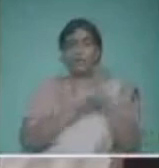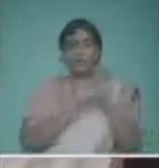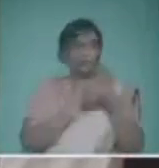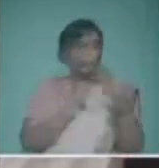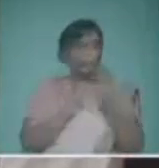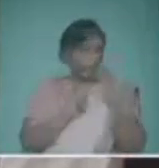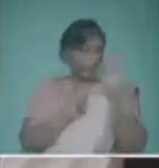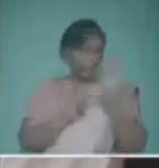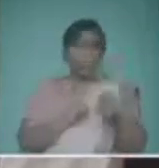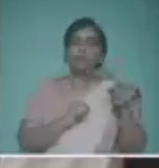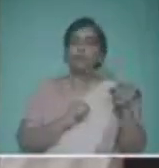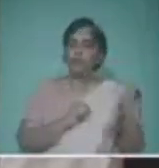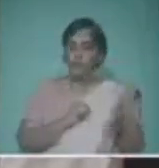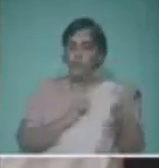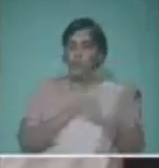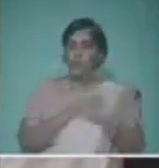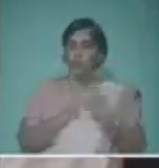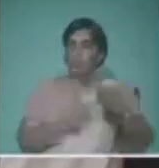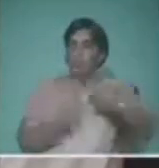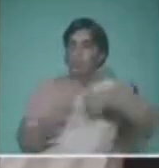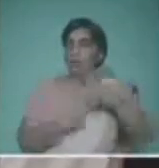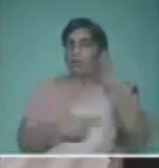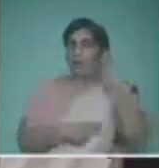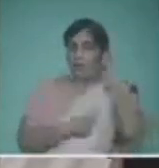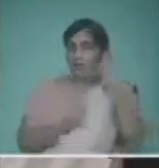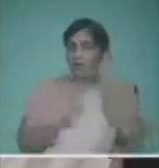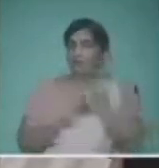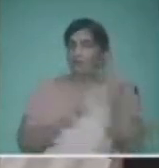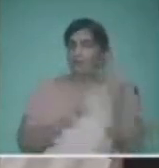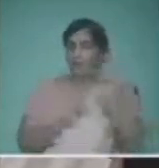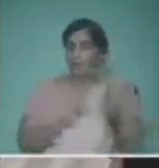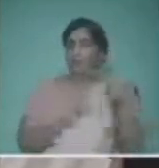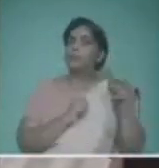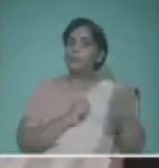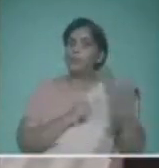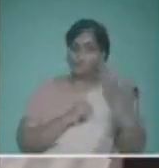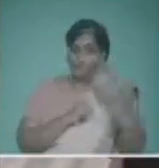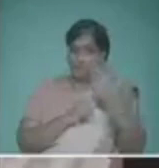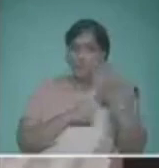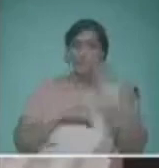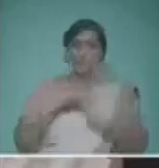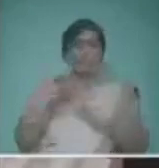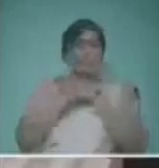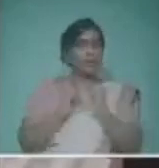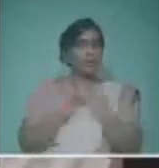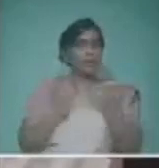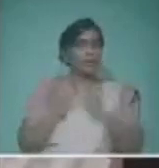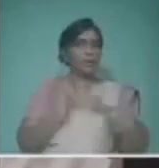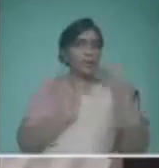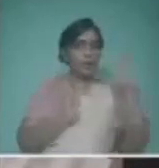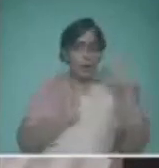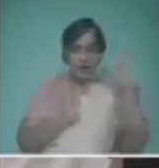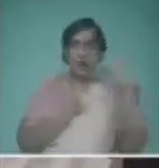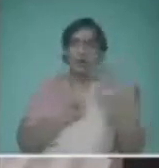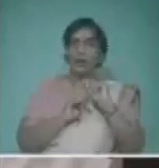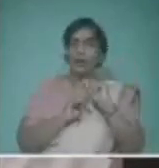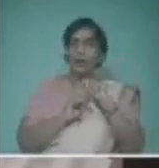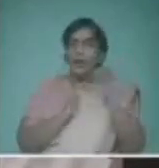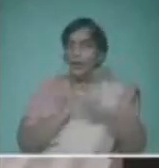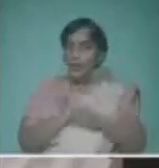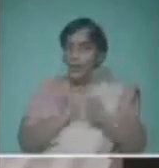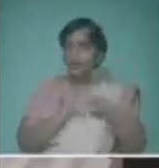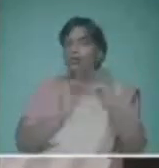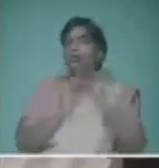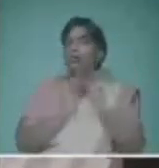කරන ලබන ණය කළමනාකාර ක්‍රියාවලිය වෙනුවට ස්වාධීන ක්‍රියාත්මක වන ජාතික ණය කළමනාකරණ